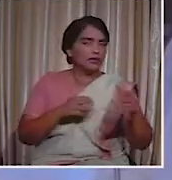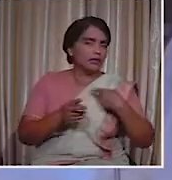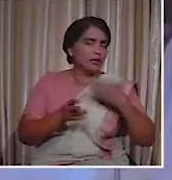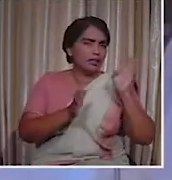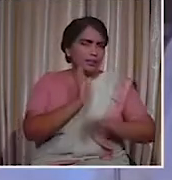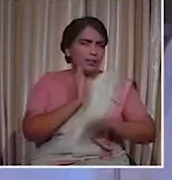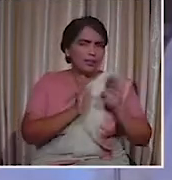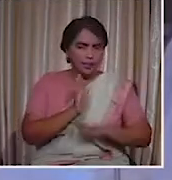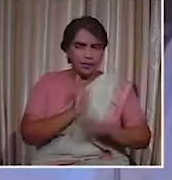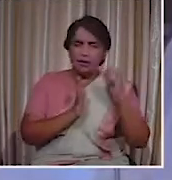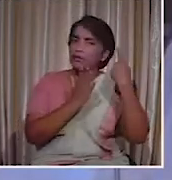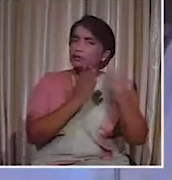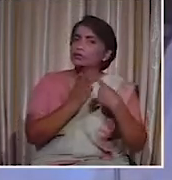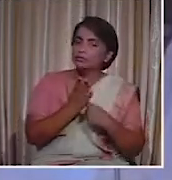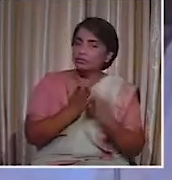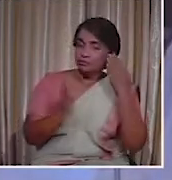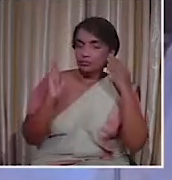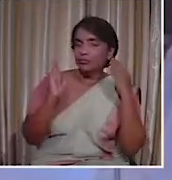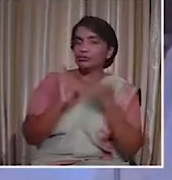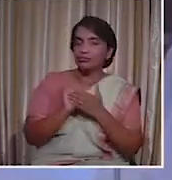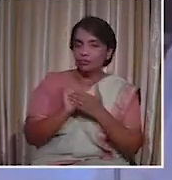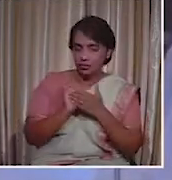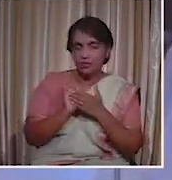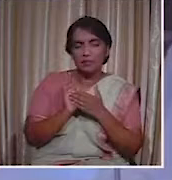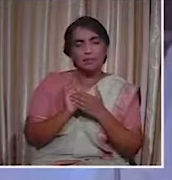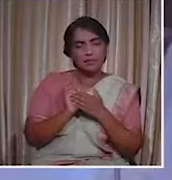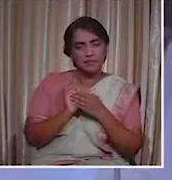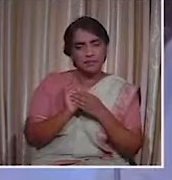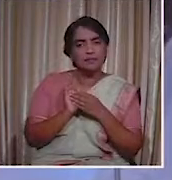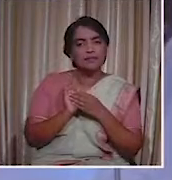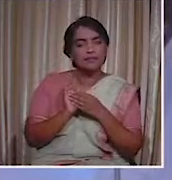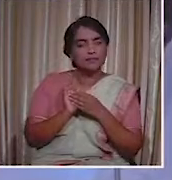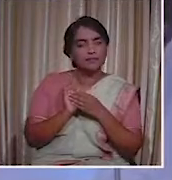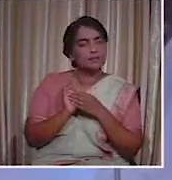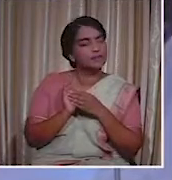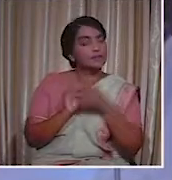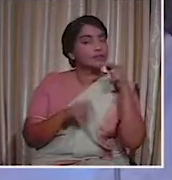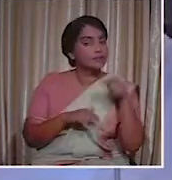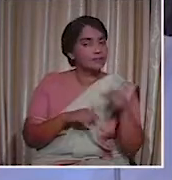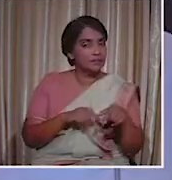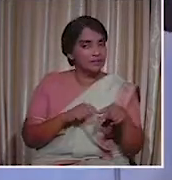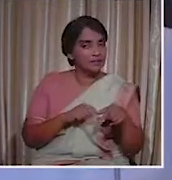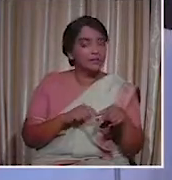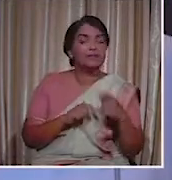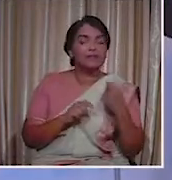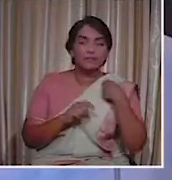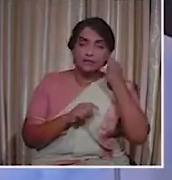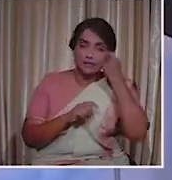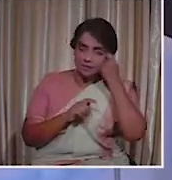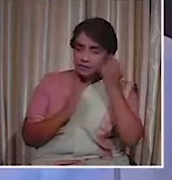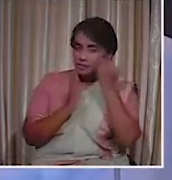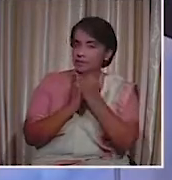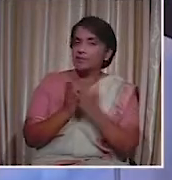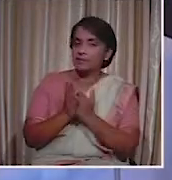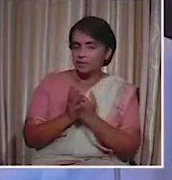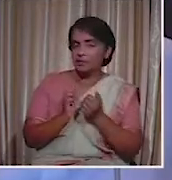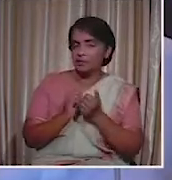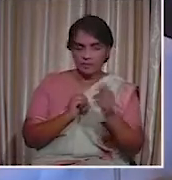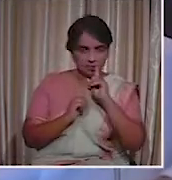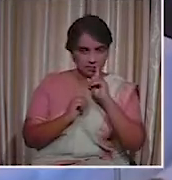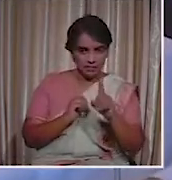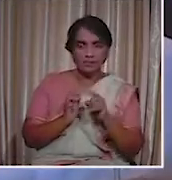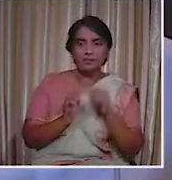වෙන නාම යෝජනා පිළිබඳවද මේ යෝජනා වර්යේ ඇති කර